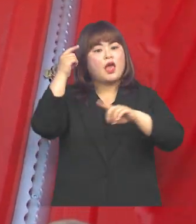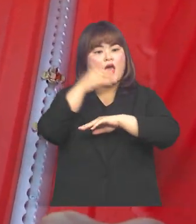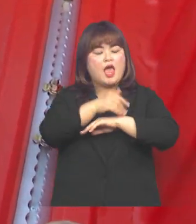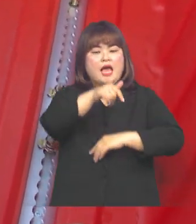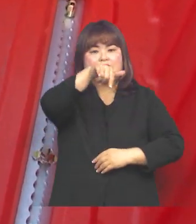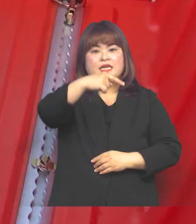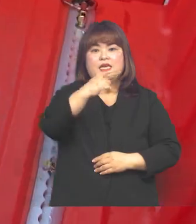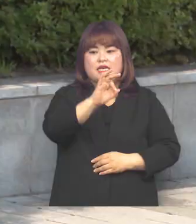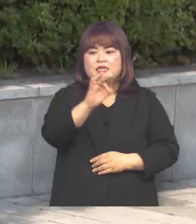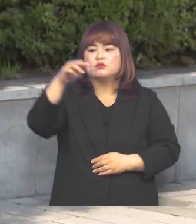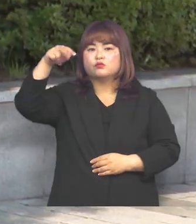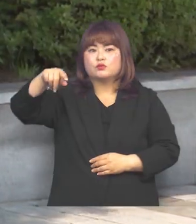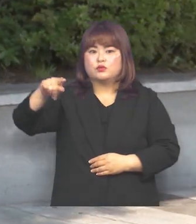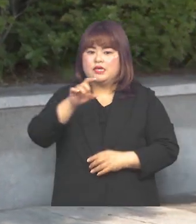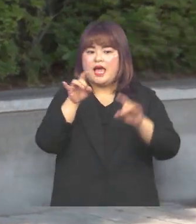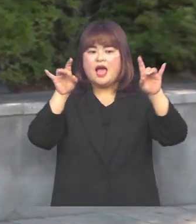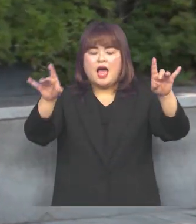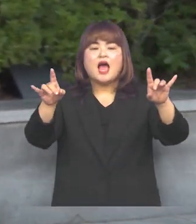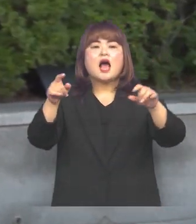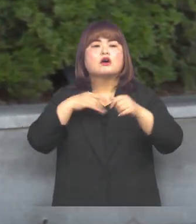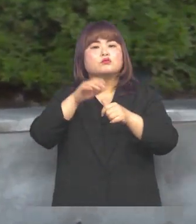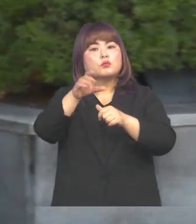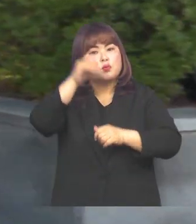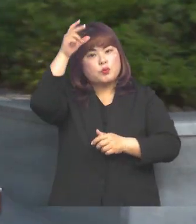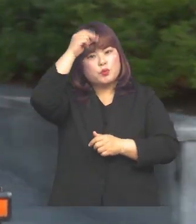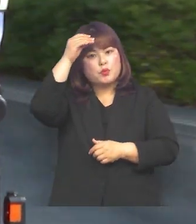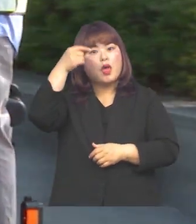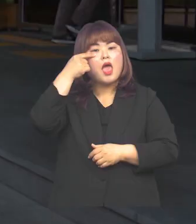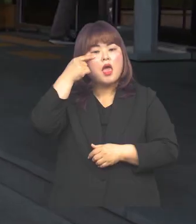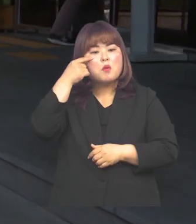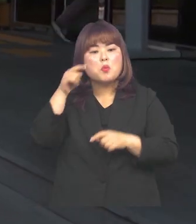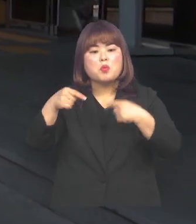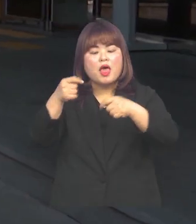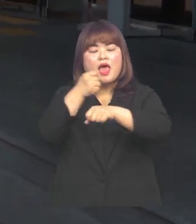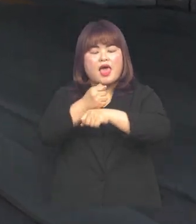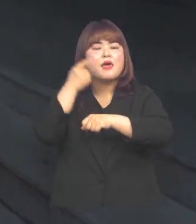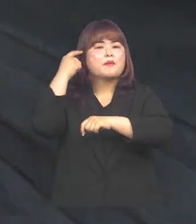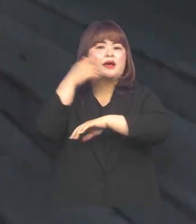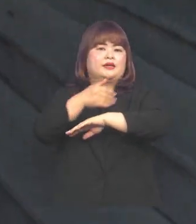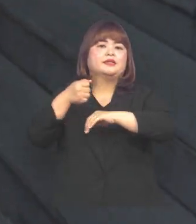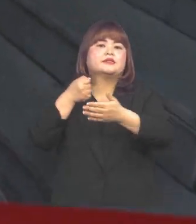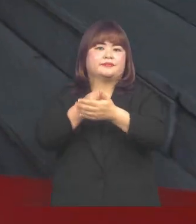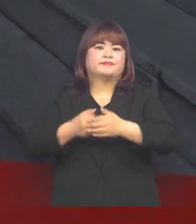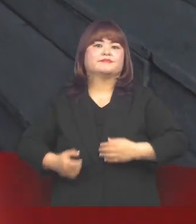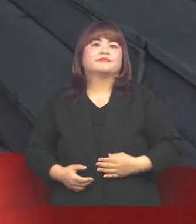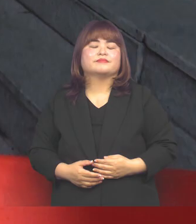시는 기흥구와 수지구에서 시범 운행한 후 추가 도입 여부를 결정할 예정입니다.